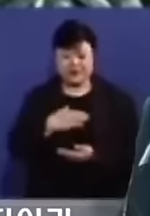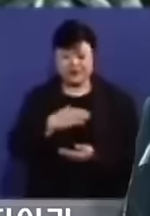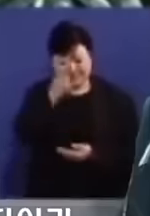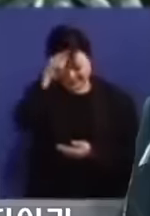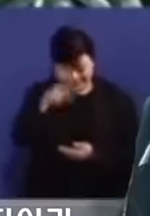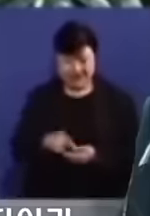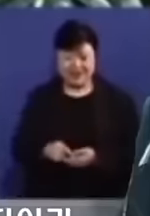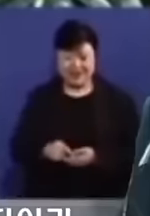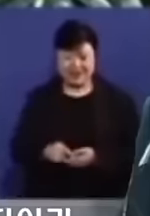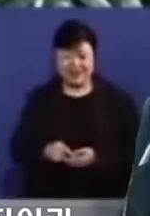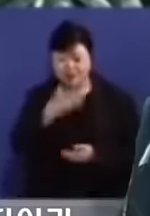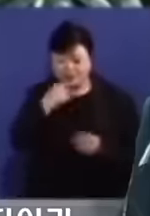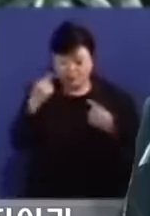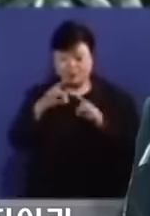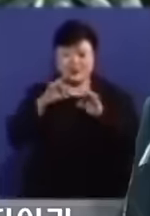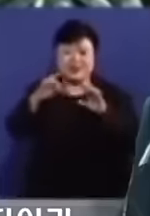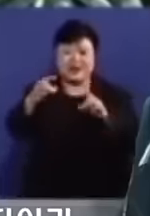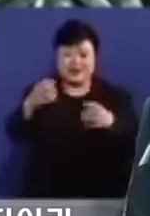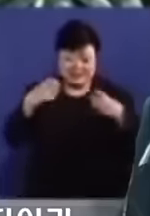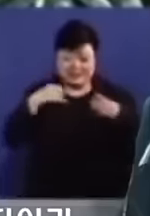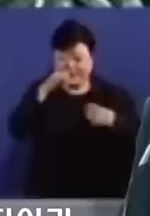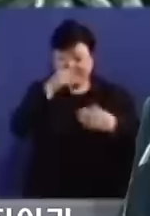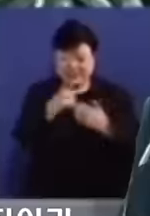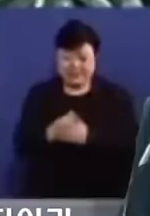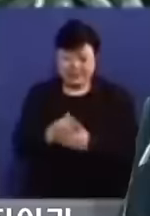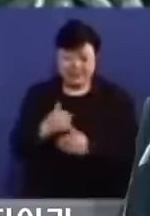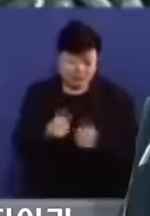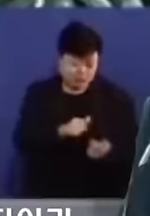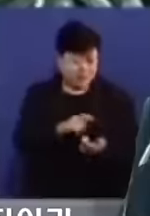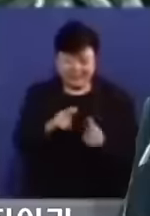온천하에 다니며 만국의 복음을 증거해야 될 사명이 있기 때문에 안 죽는다.